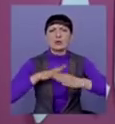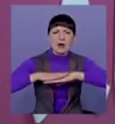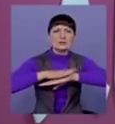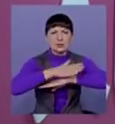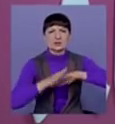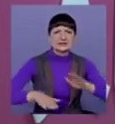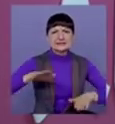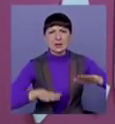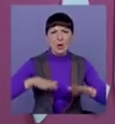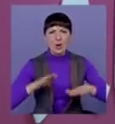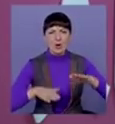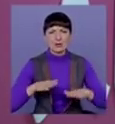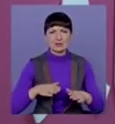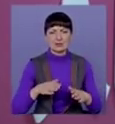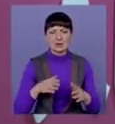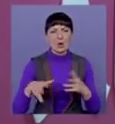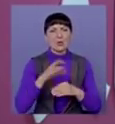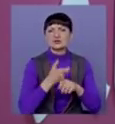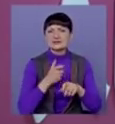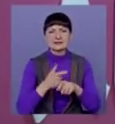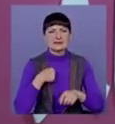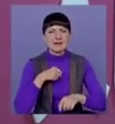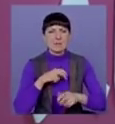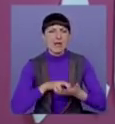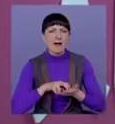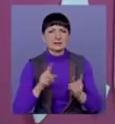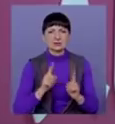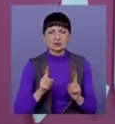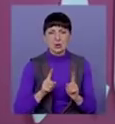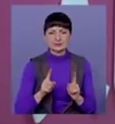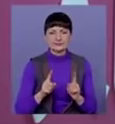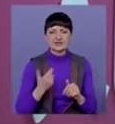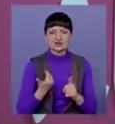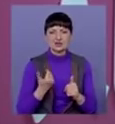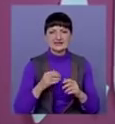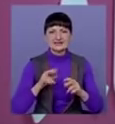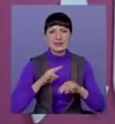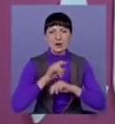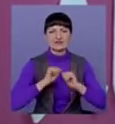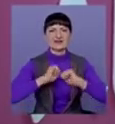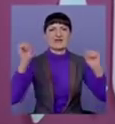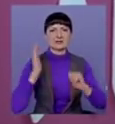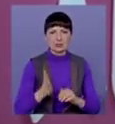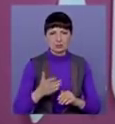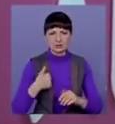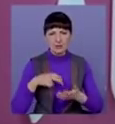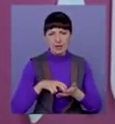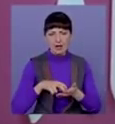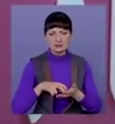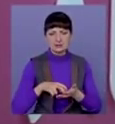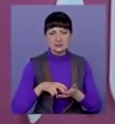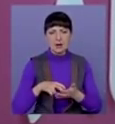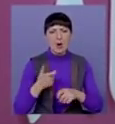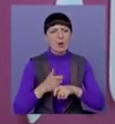трясло, и очень сильно боялся я лично, что сейчас самолет взорвется в любой момент, потому что его